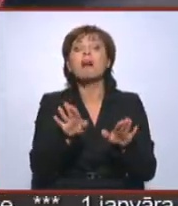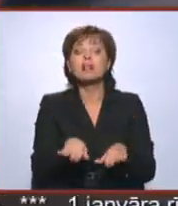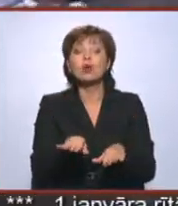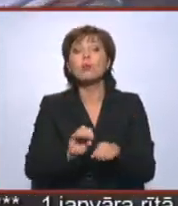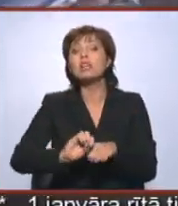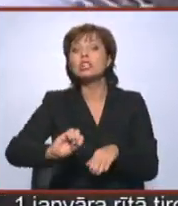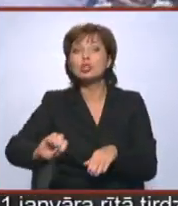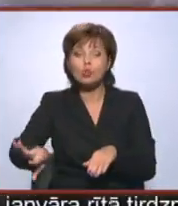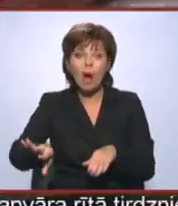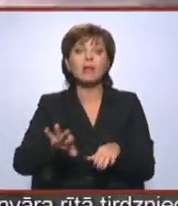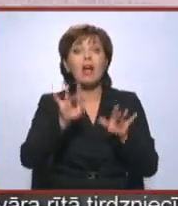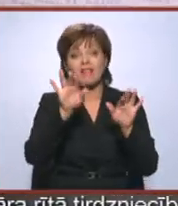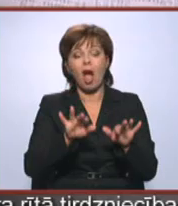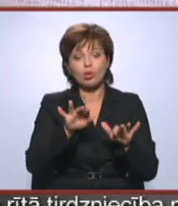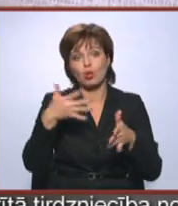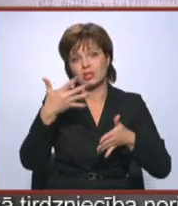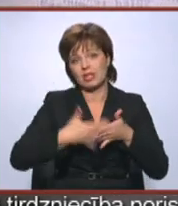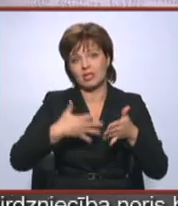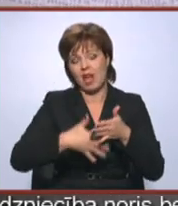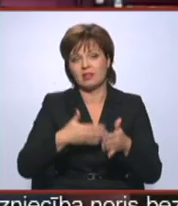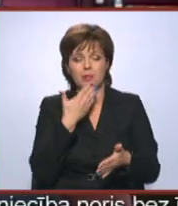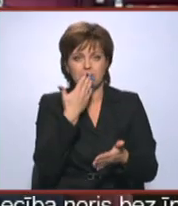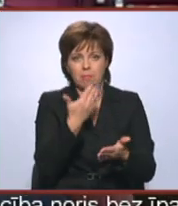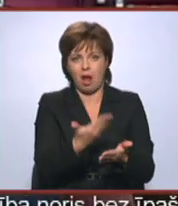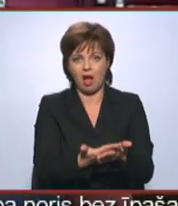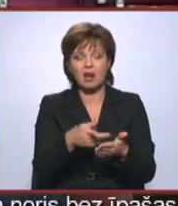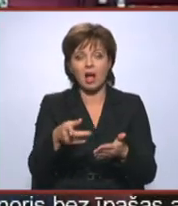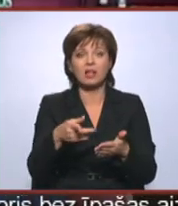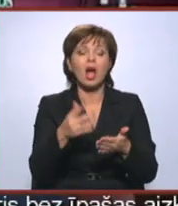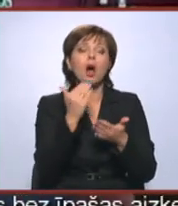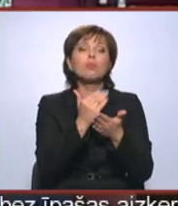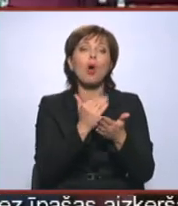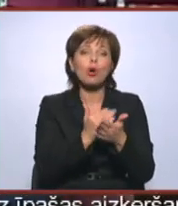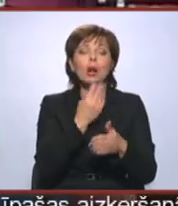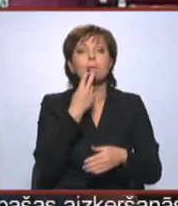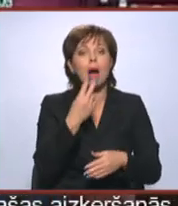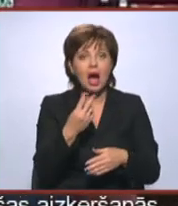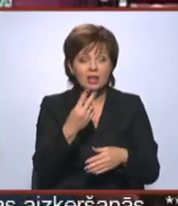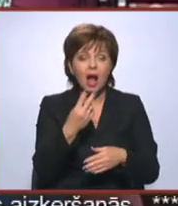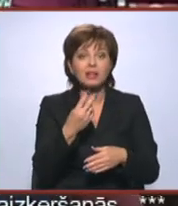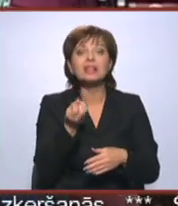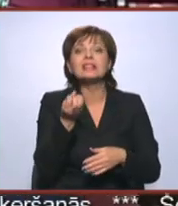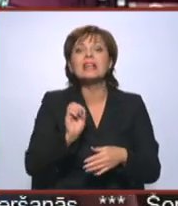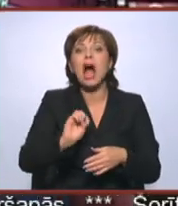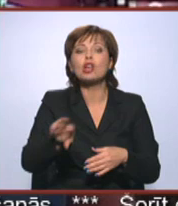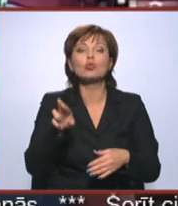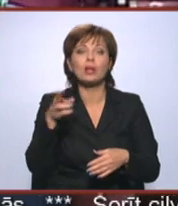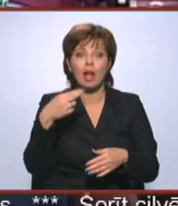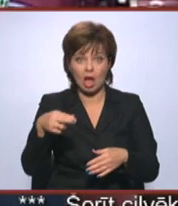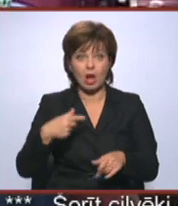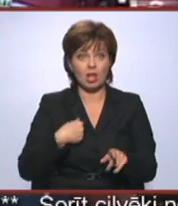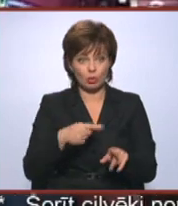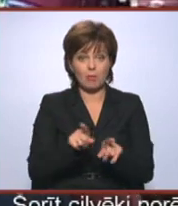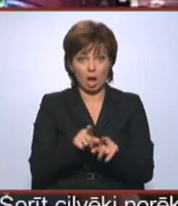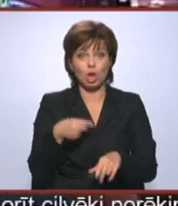jāizrēķina? Jā, dators izrēķina mums priekšā jau parādi. Jā. Tie programma tāda, kuru parāda, kad jāizdod eiro, cik jāizdod ir attiecīgi. Arī tad, ja es došu